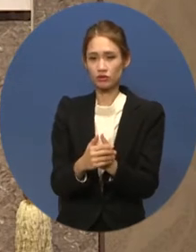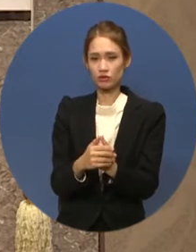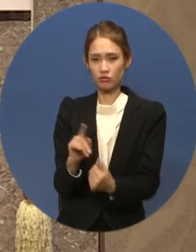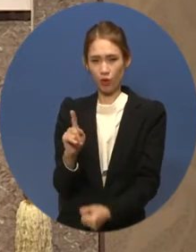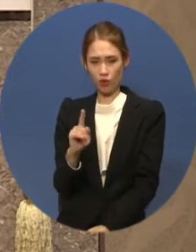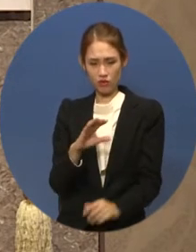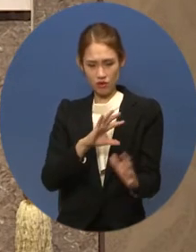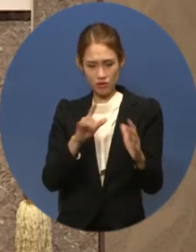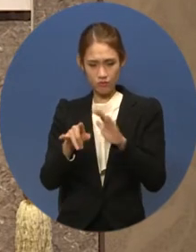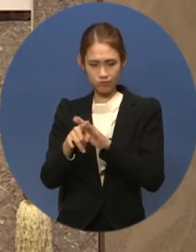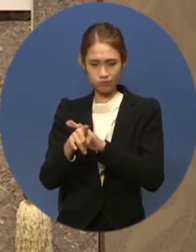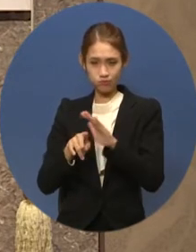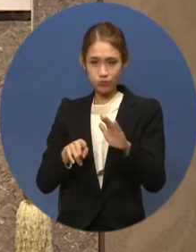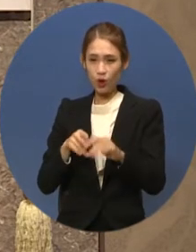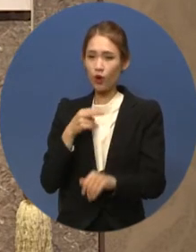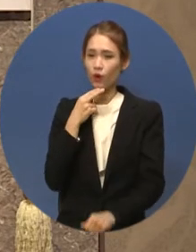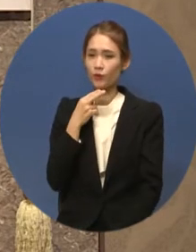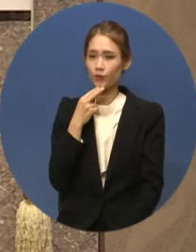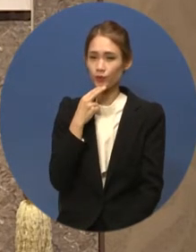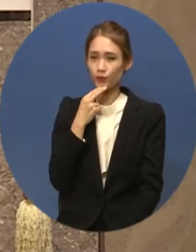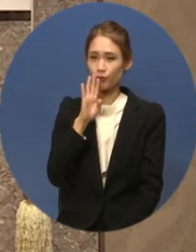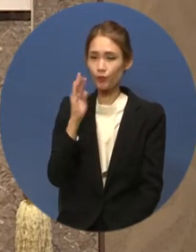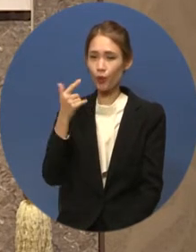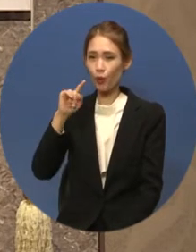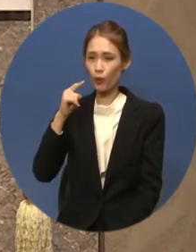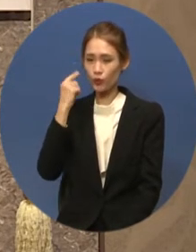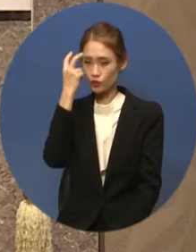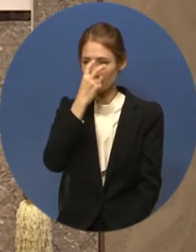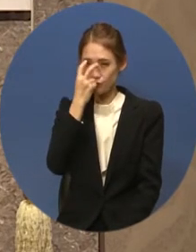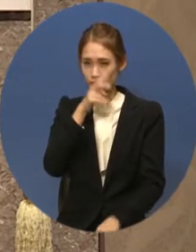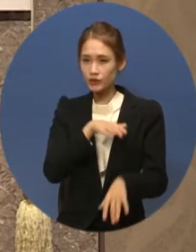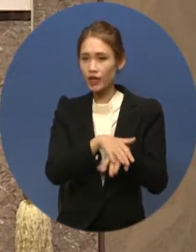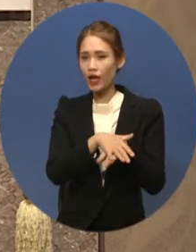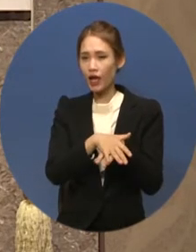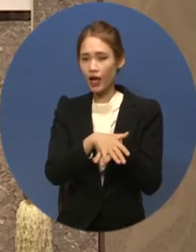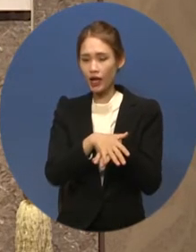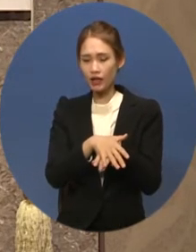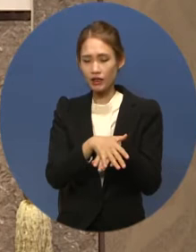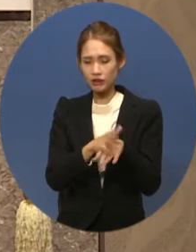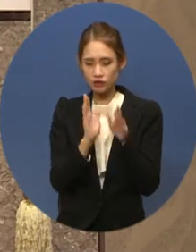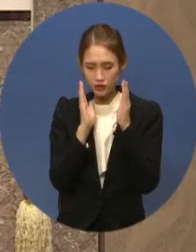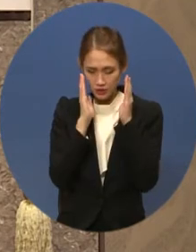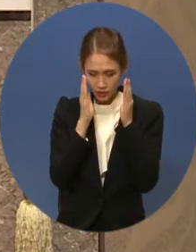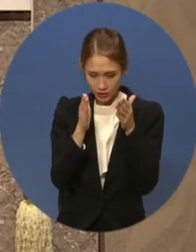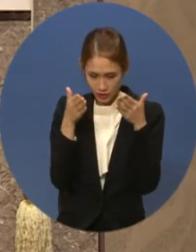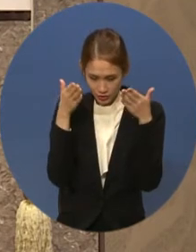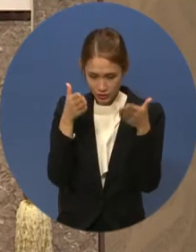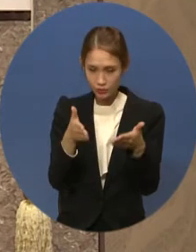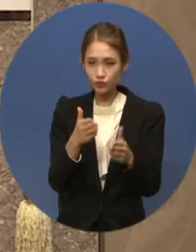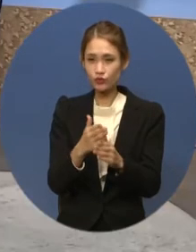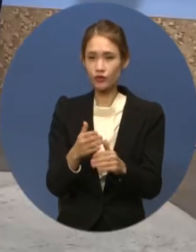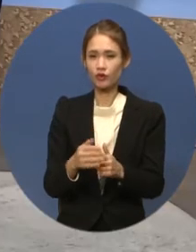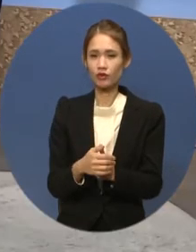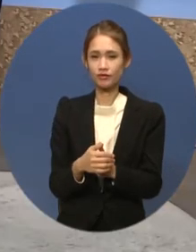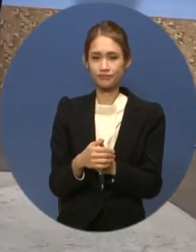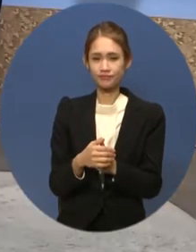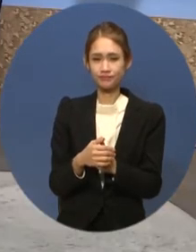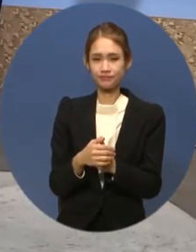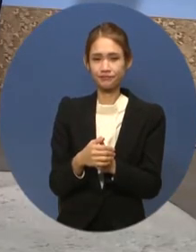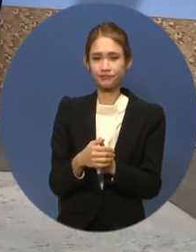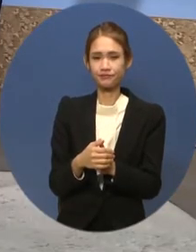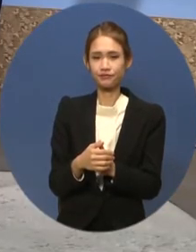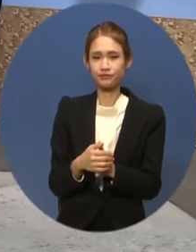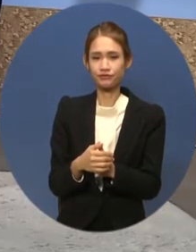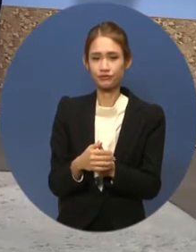나라에도 뒤쳐지지 않는 보온 체계를 갖추고자 소위 들이 집중하고 있는 사업 분야입니다 그러니까 어